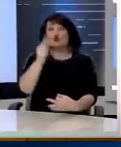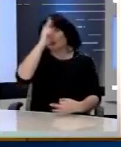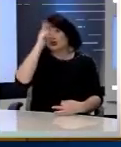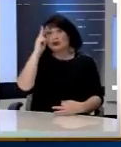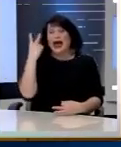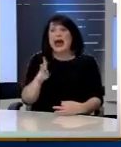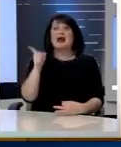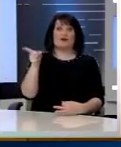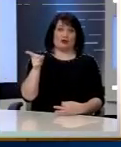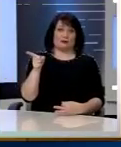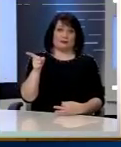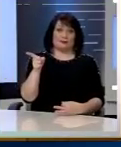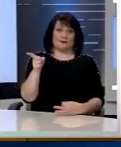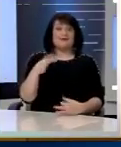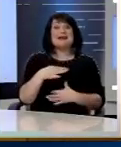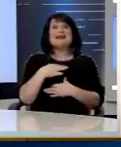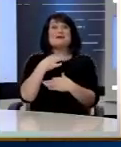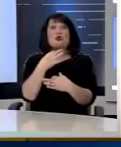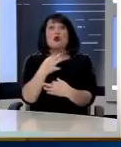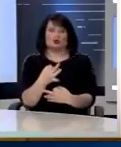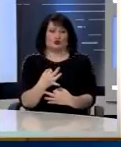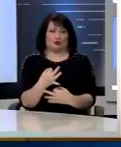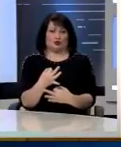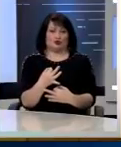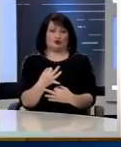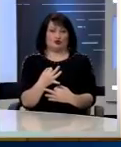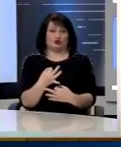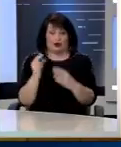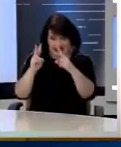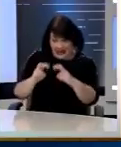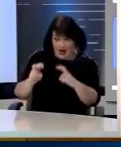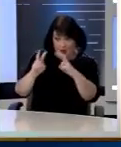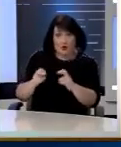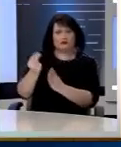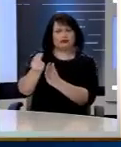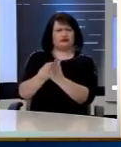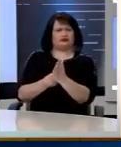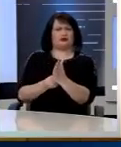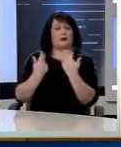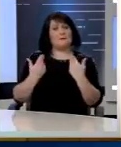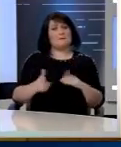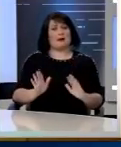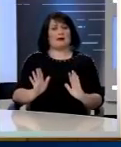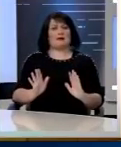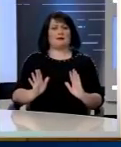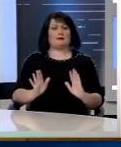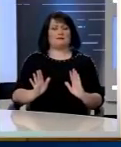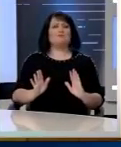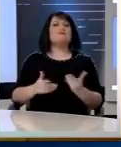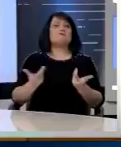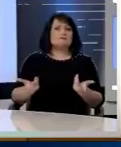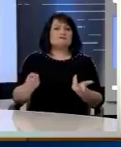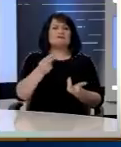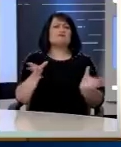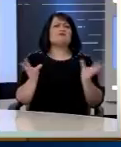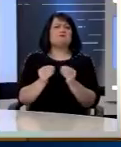Αραβία. Εκπροσωπούσε τη Σαουδική Αραβία και ελέγχθηκε πολλαπλώς. Ελέγχθηκε πολλαπλώς και όσον